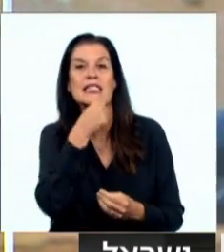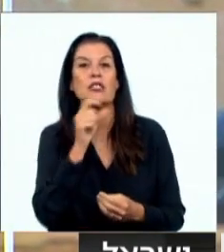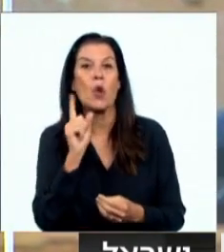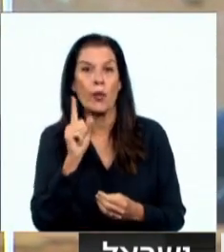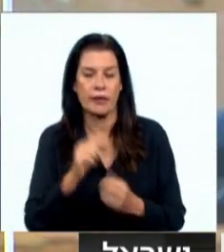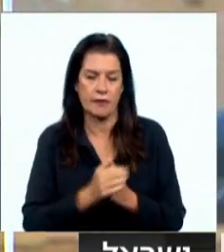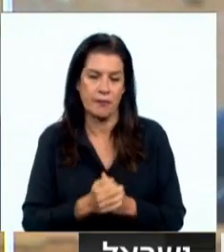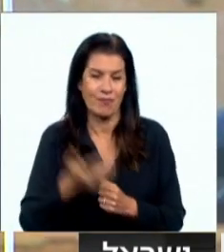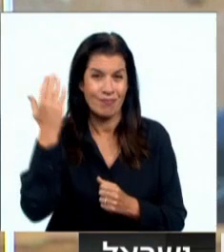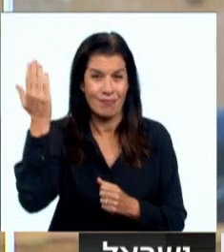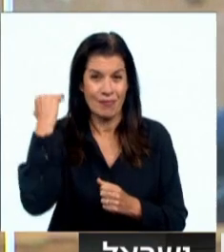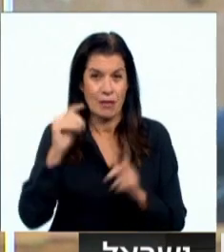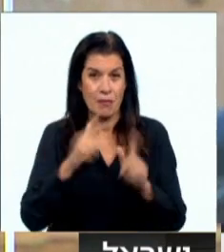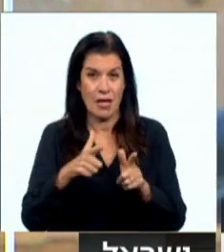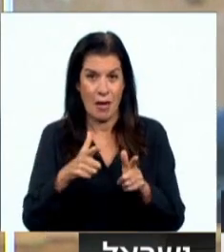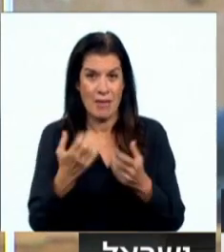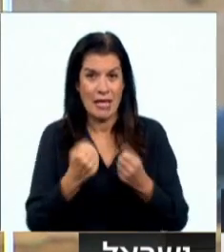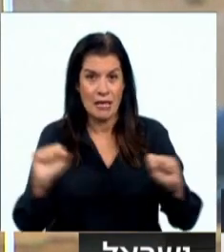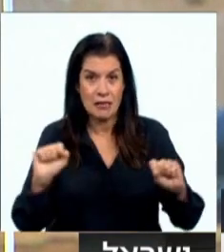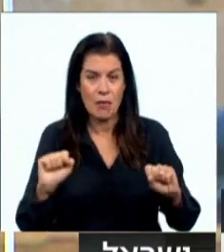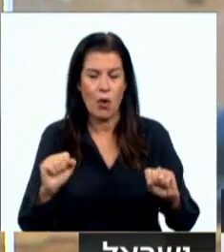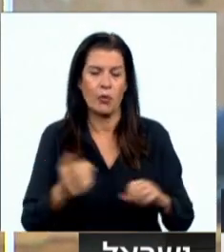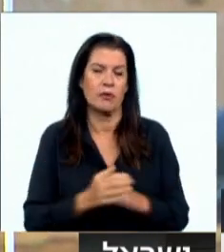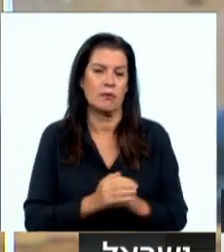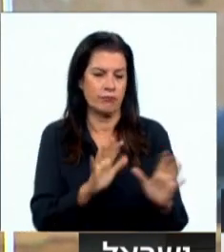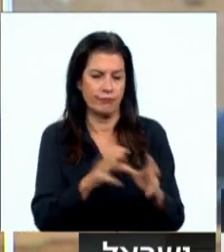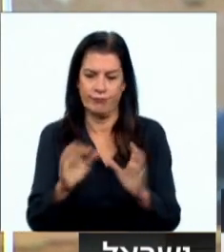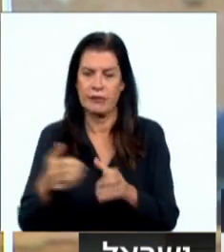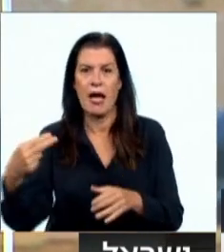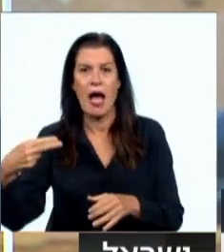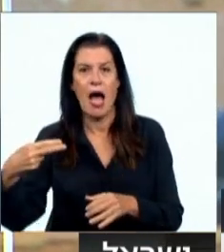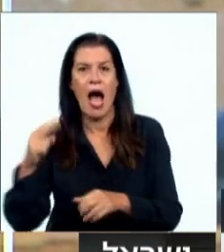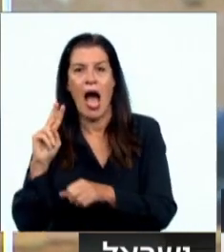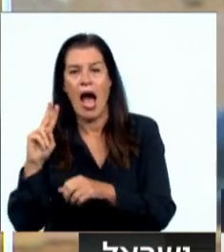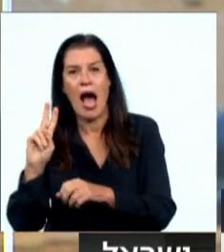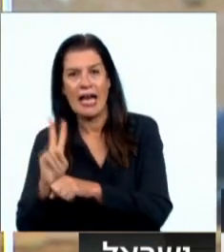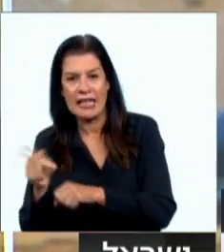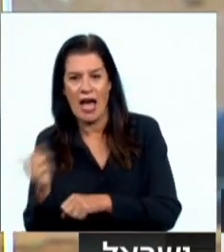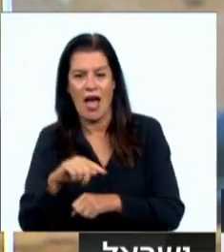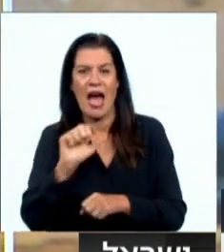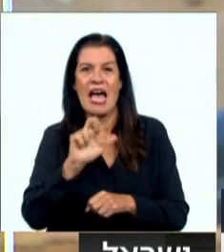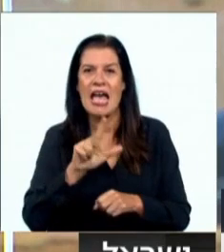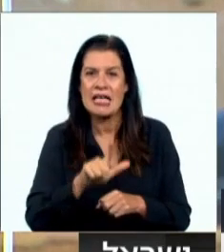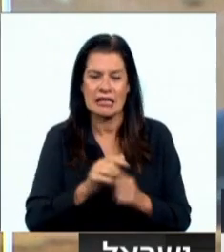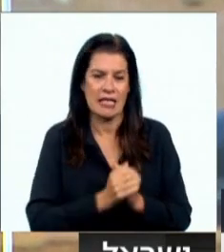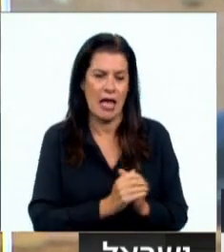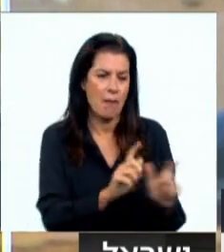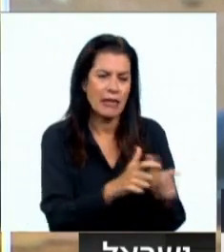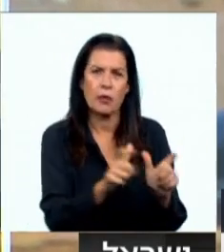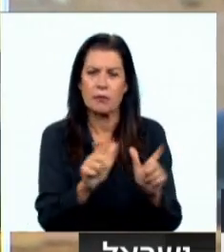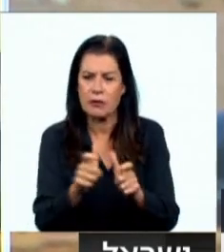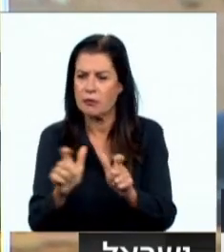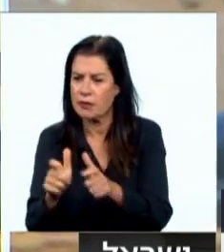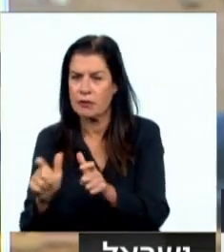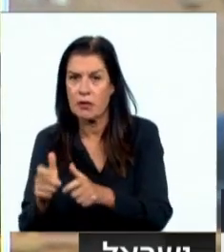היה הגנה, אצ"ל, פלמ"ח, לח"י, מחתרות, נלחמו ביחד, קם צה"ל, לחמו את המלחמה, ניצחו